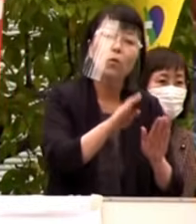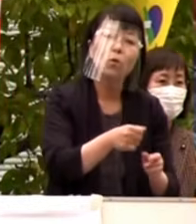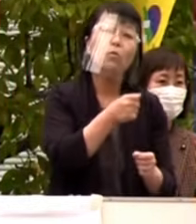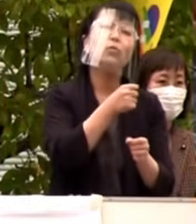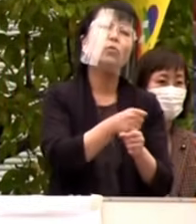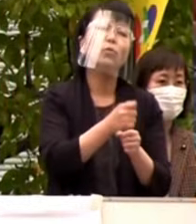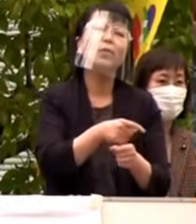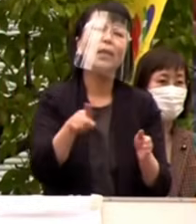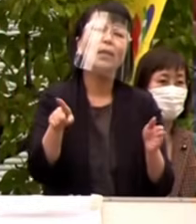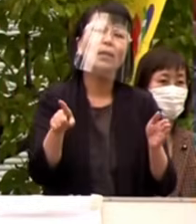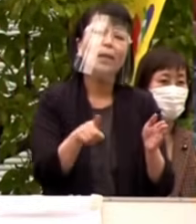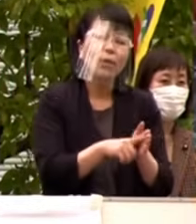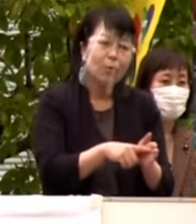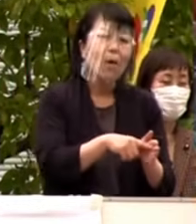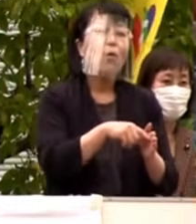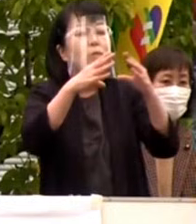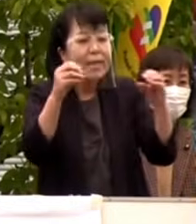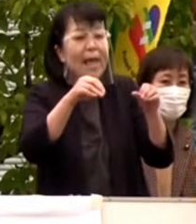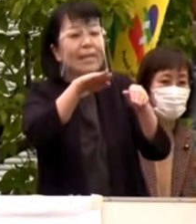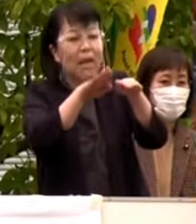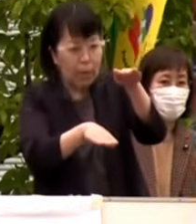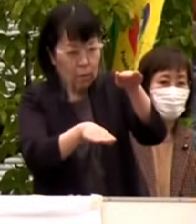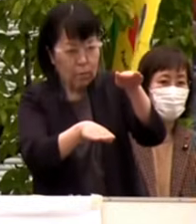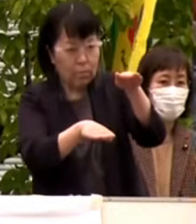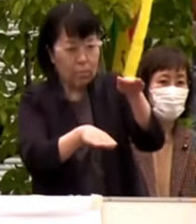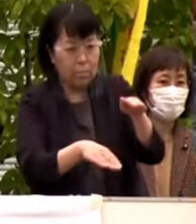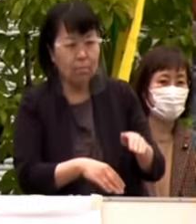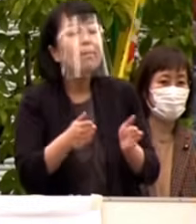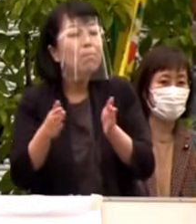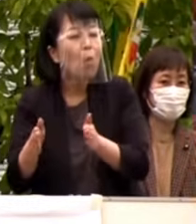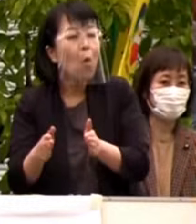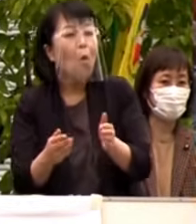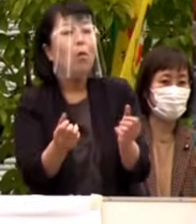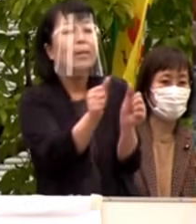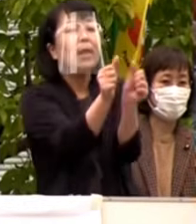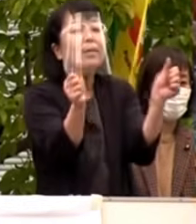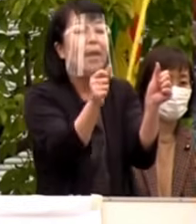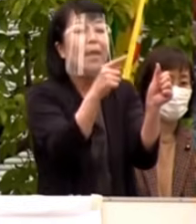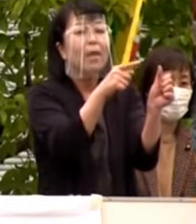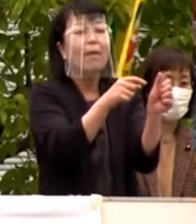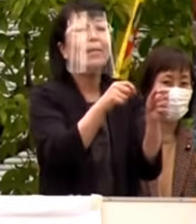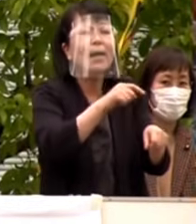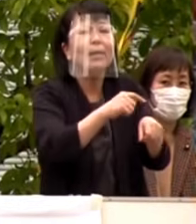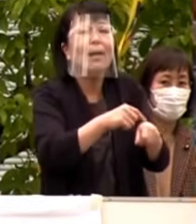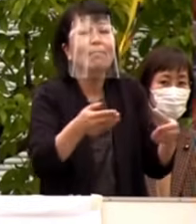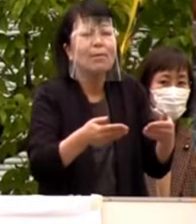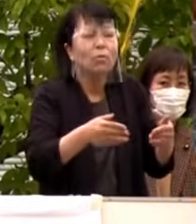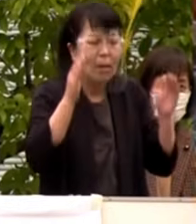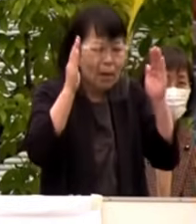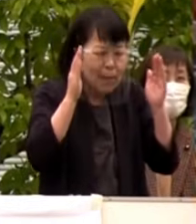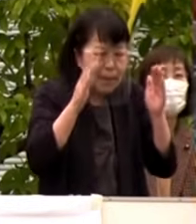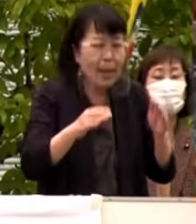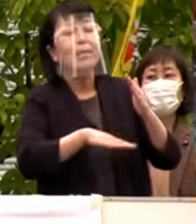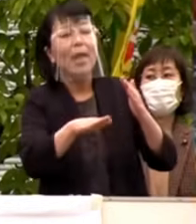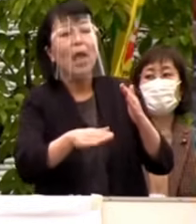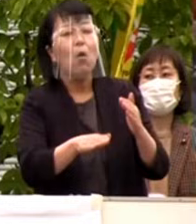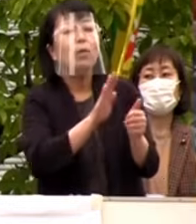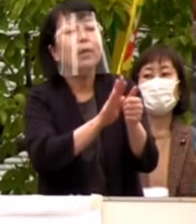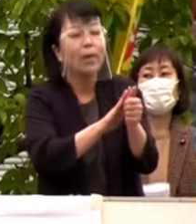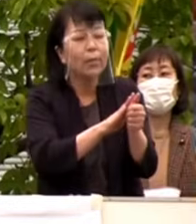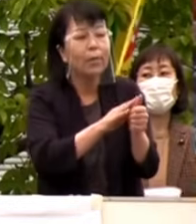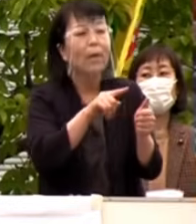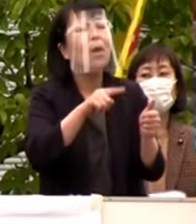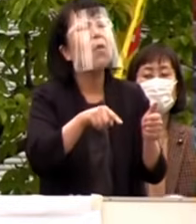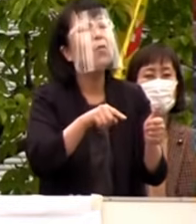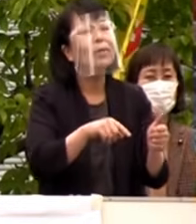は性差別そのもの。一方で男性は長時間労働を頑張って家庭を支える、こんなジェ